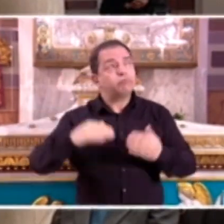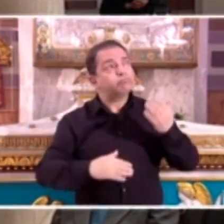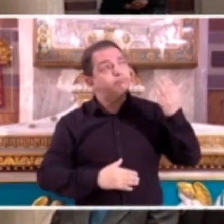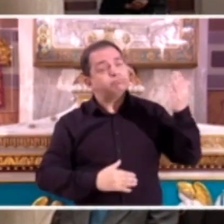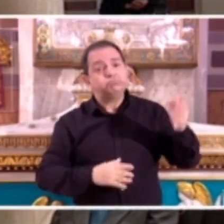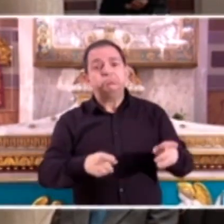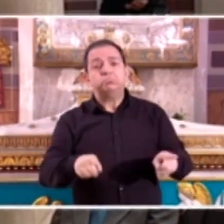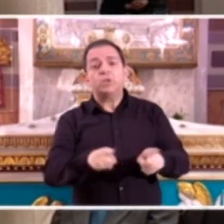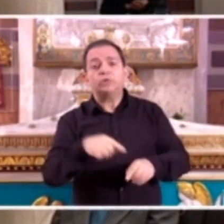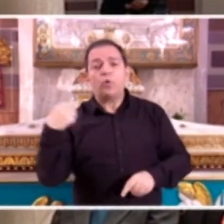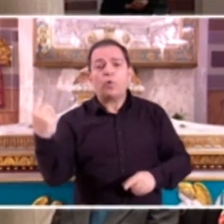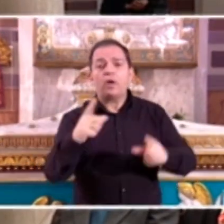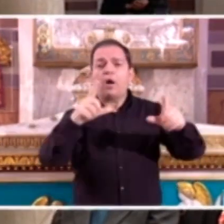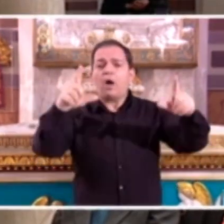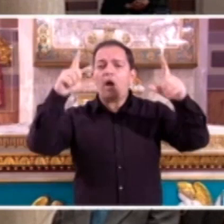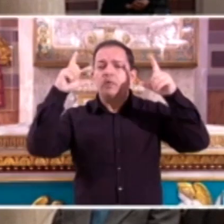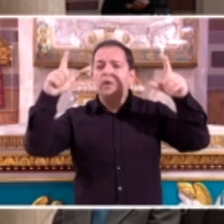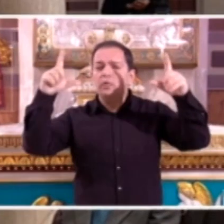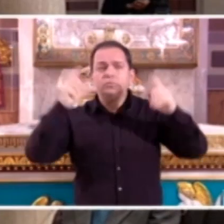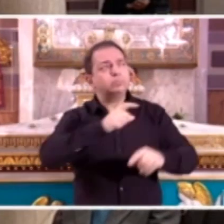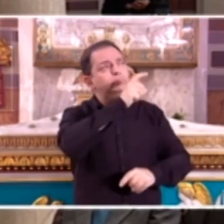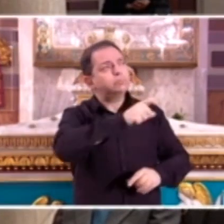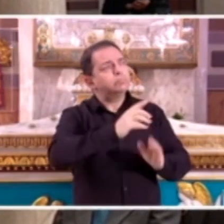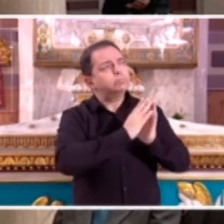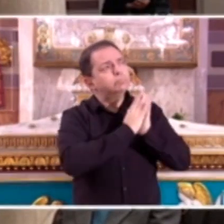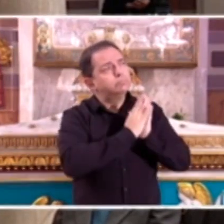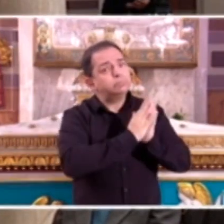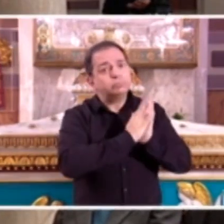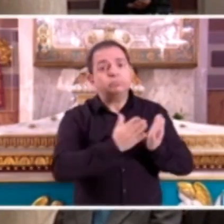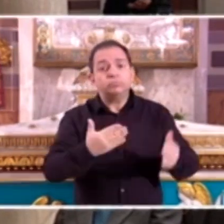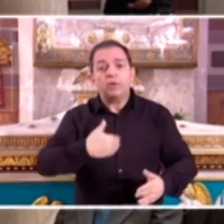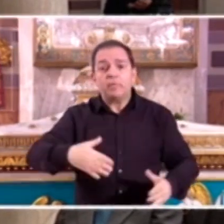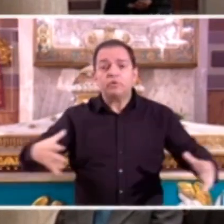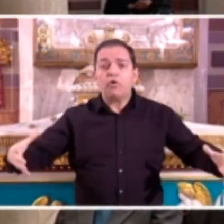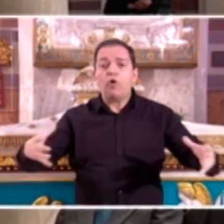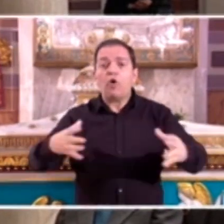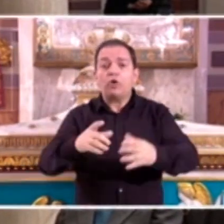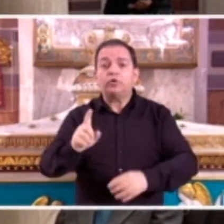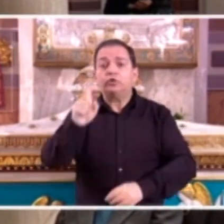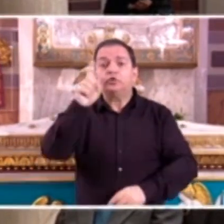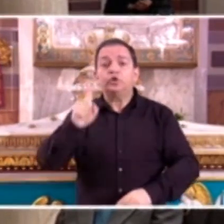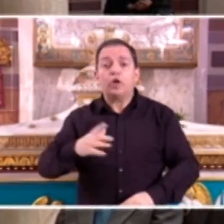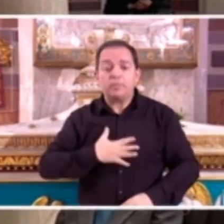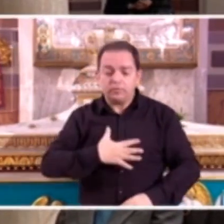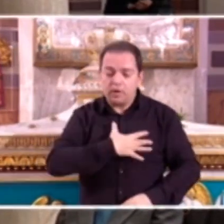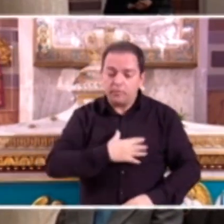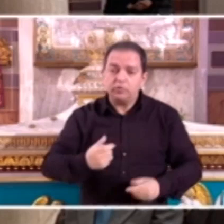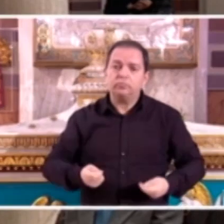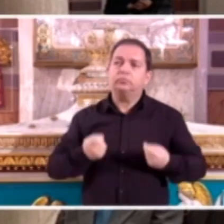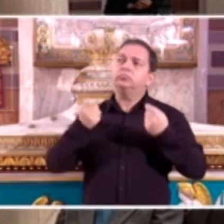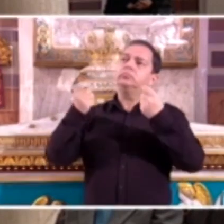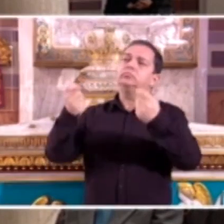Μαρίας, με τα πάντων των Αγίων ημωνεύσαντες, εαυτούς και αλλήλους, και πάσαν την ζωή